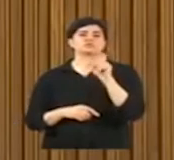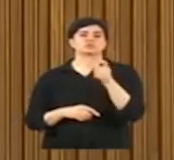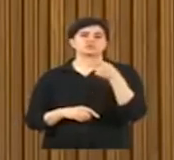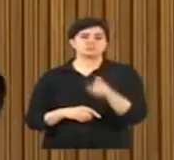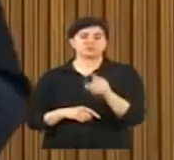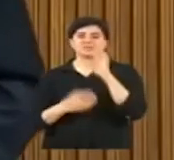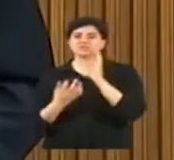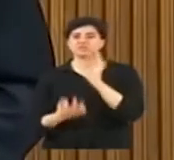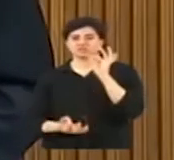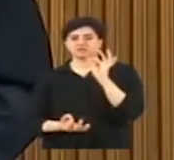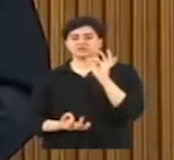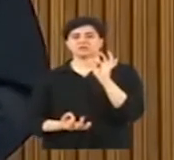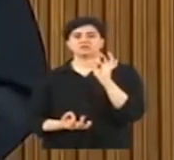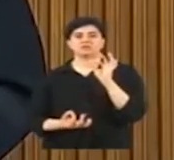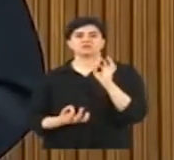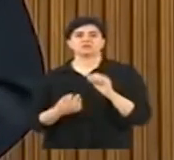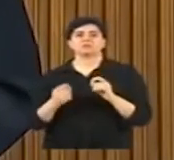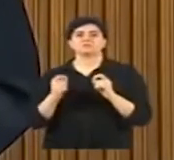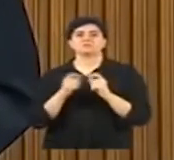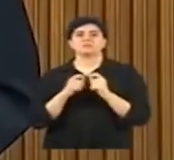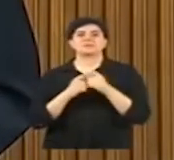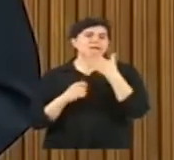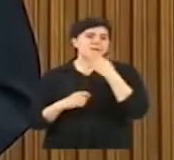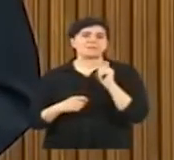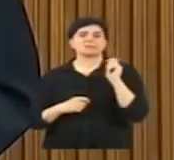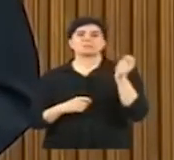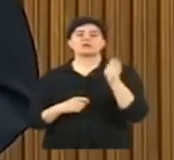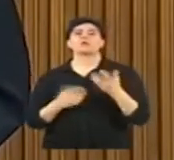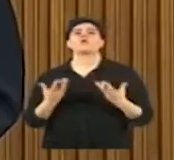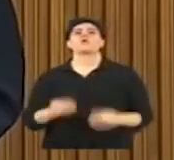139.576 kişi bireysel kredi borcunu ödeyemedi bankalara.